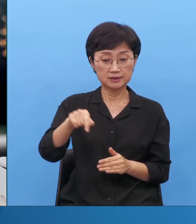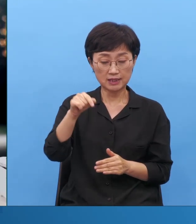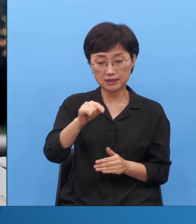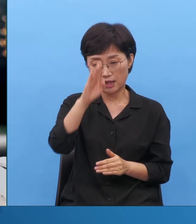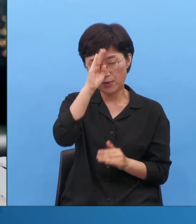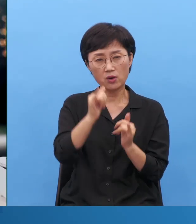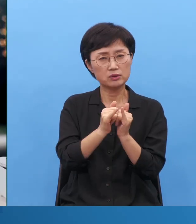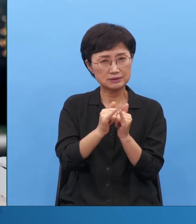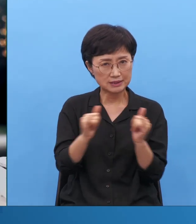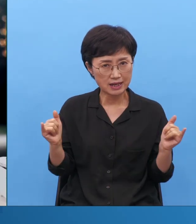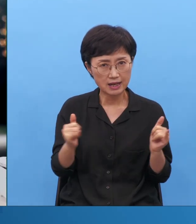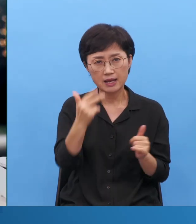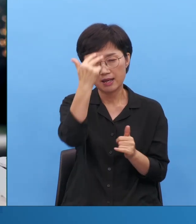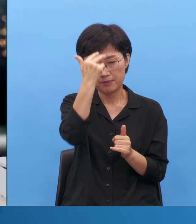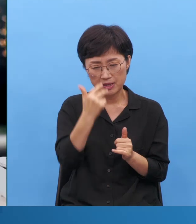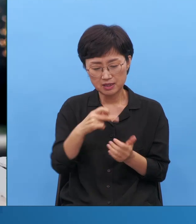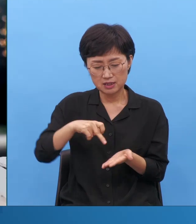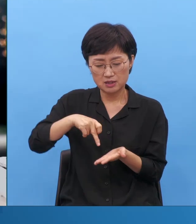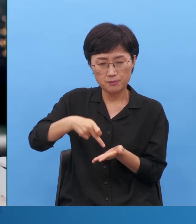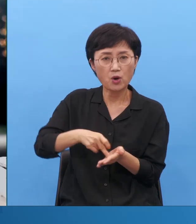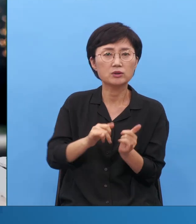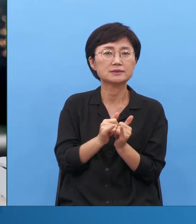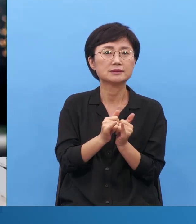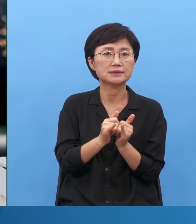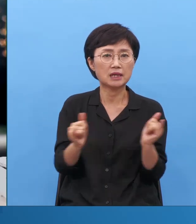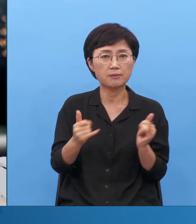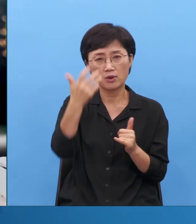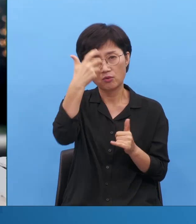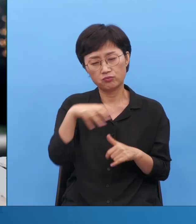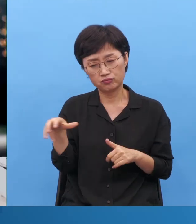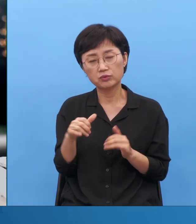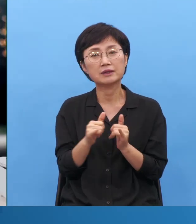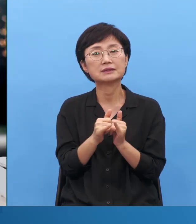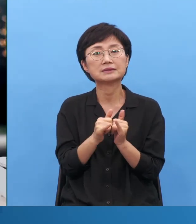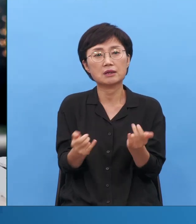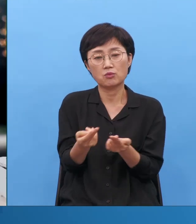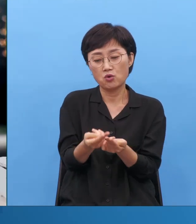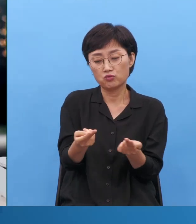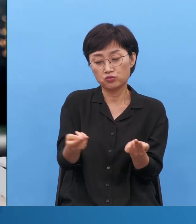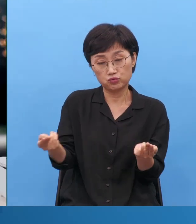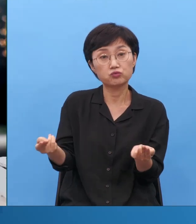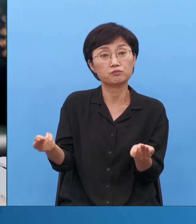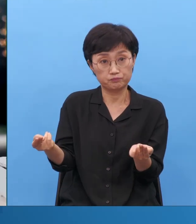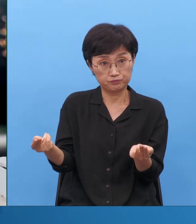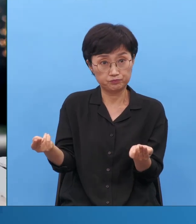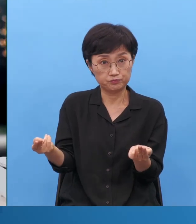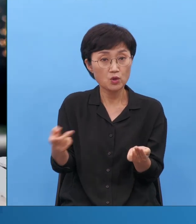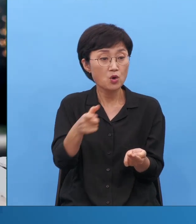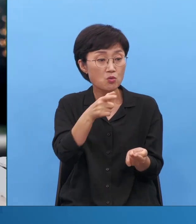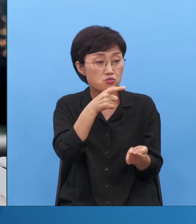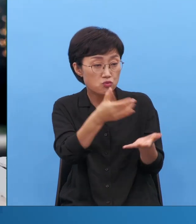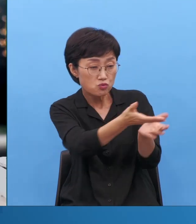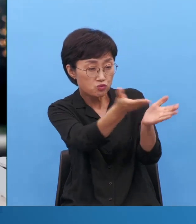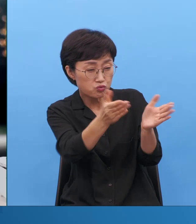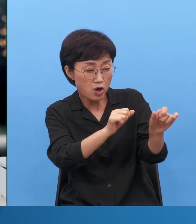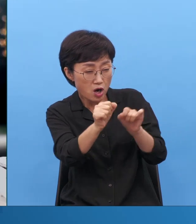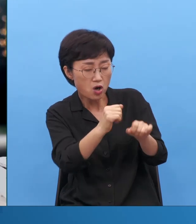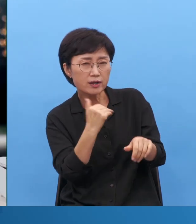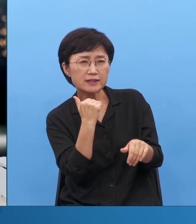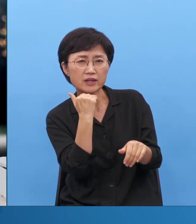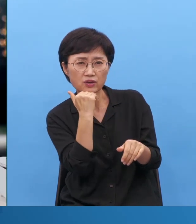많은 병자, 맹인, 다리 저는 사람, 혈기 마른 사람이 누워 물의 움직임을